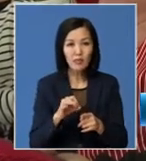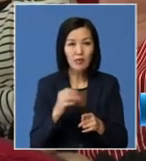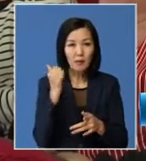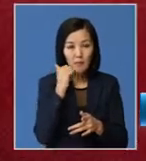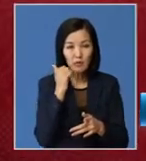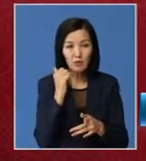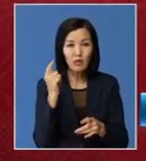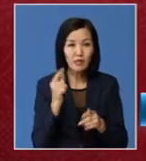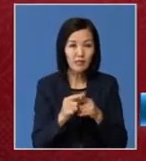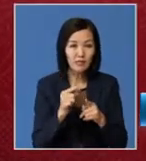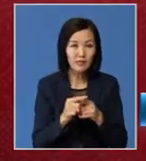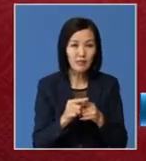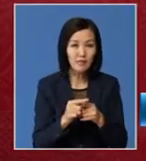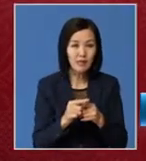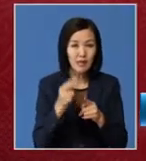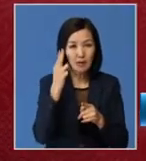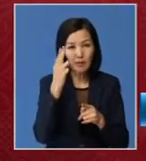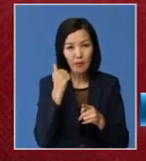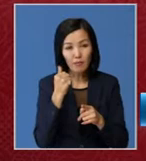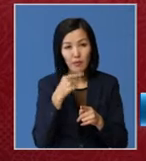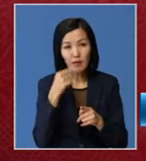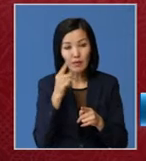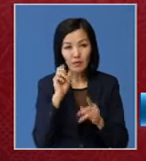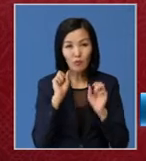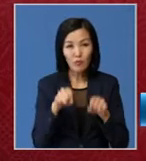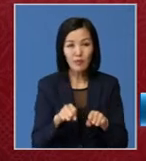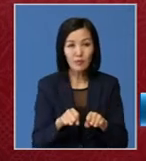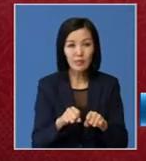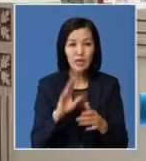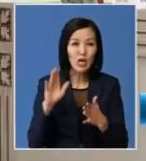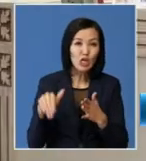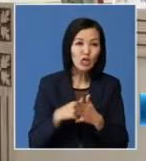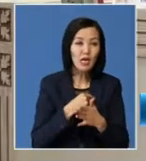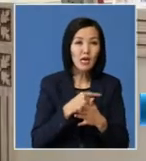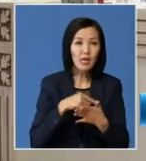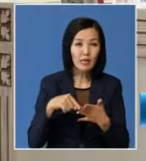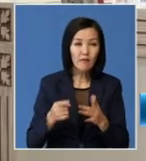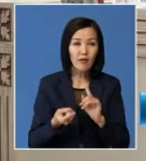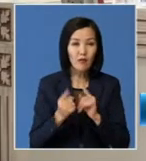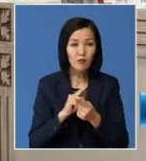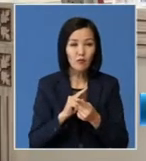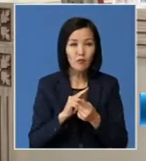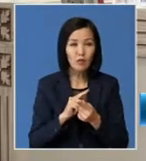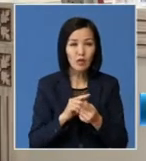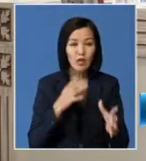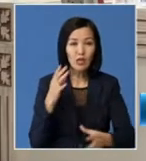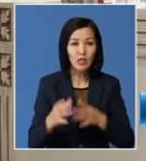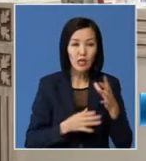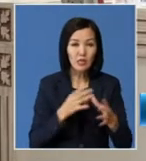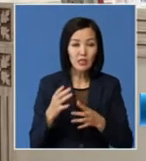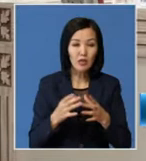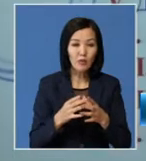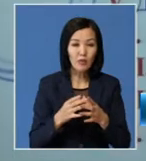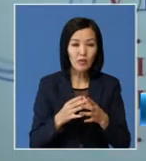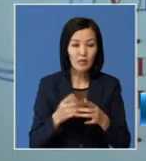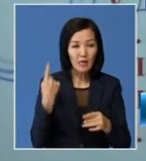Мәскеу деген сияқты төл дыбыстарымызға бейімдеп дыбыстайтын боламыз деді. Ал жаңа графикаға көшудің тағы да бір тиімді тұсы жаһандану көшінен қалмай, ғылым